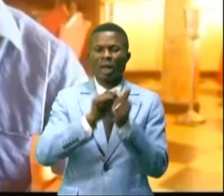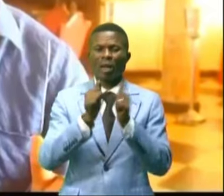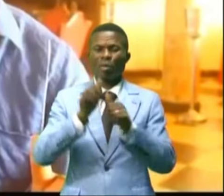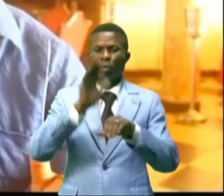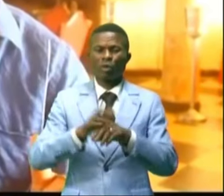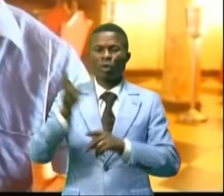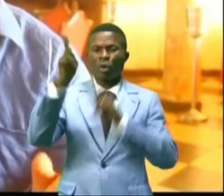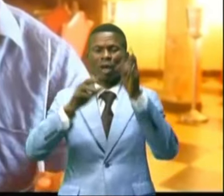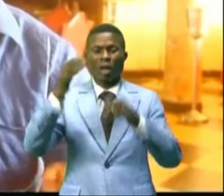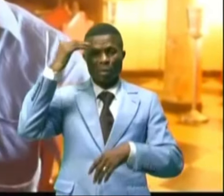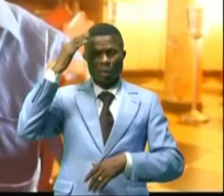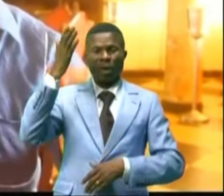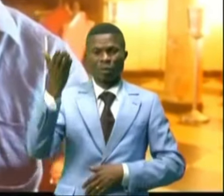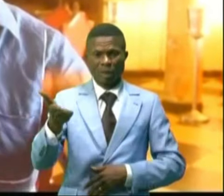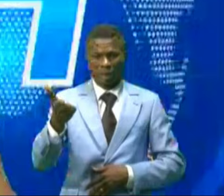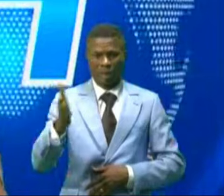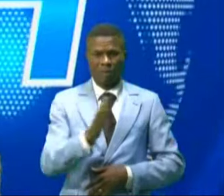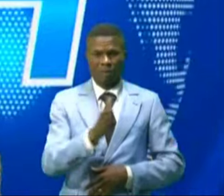population équatorienne.